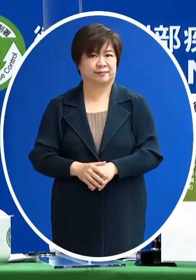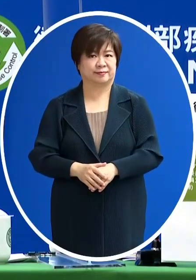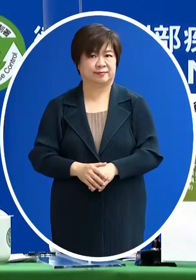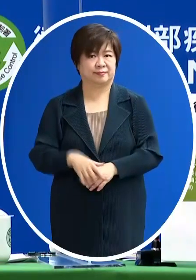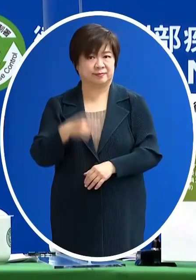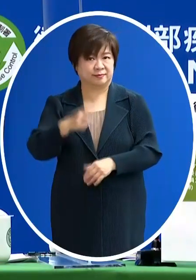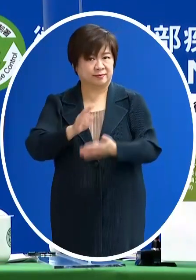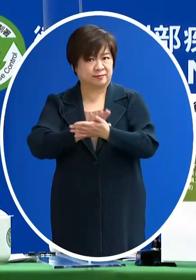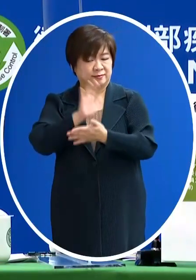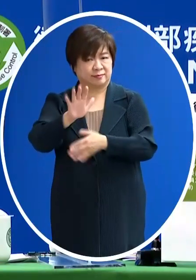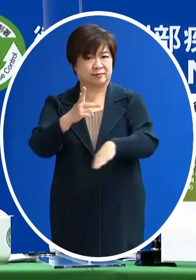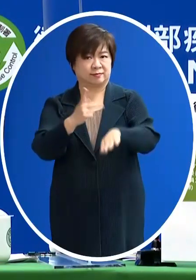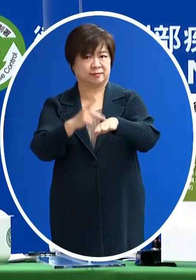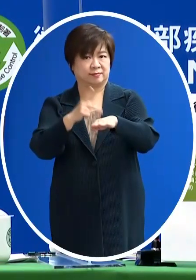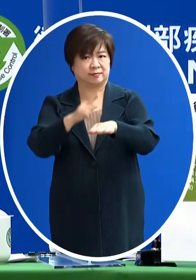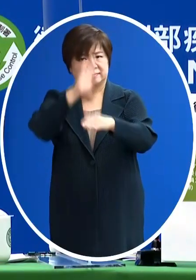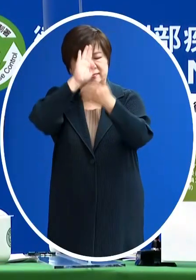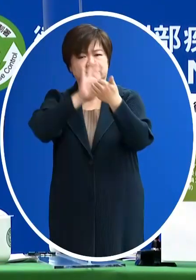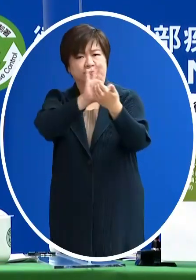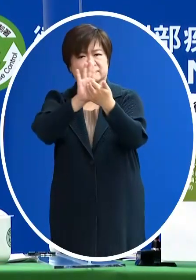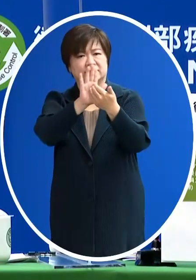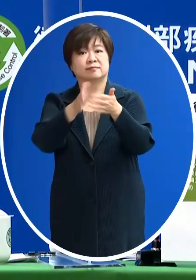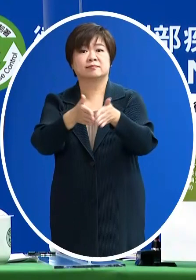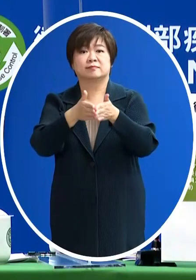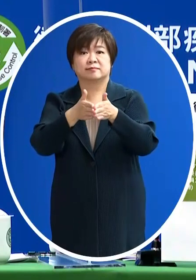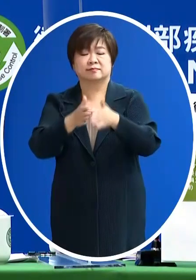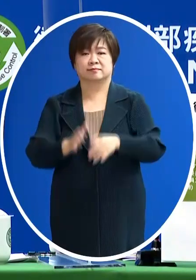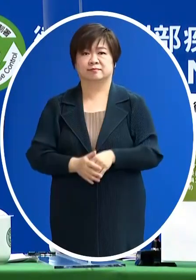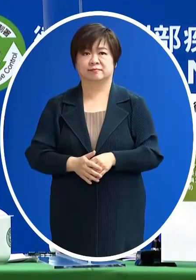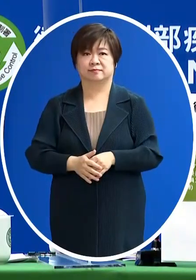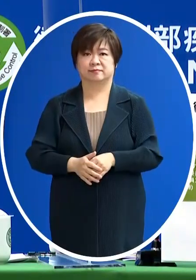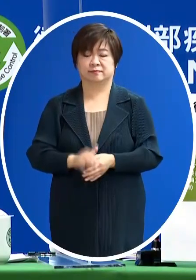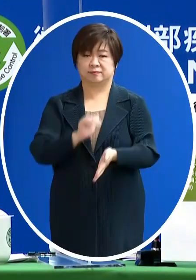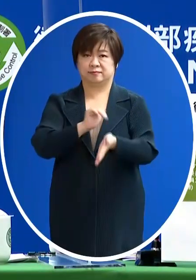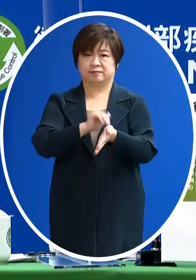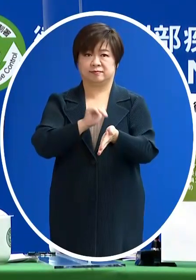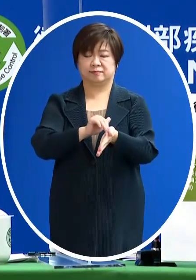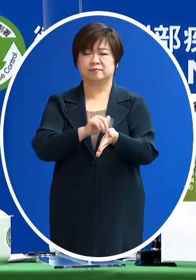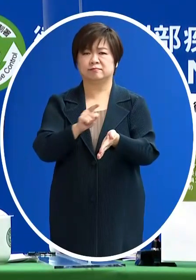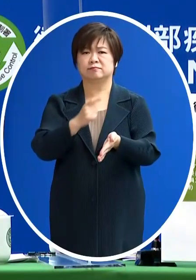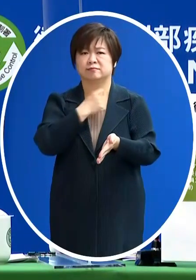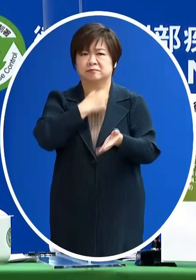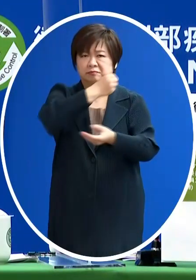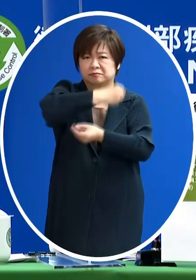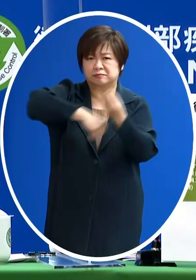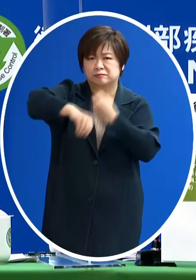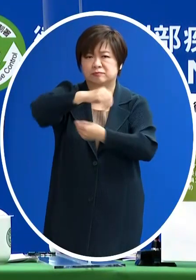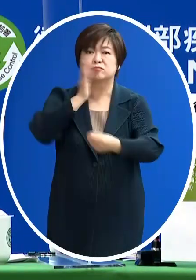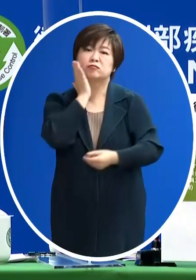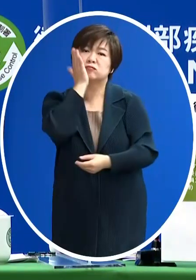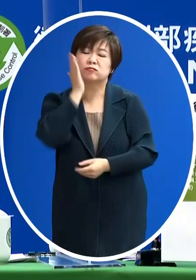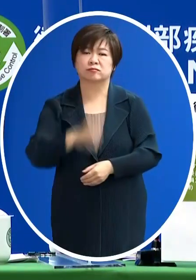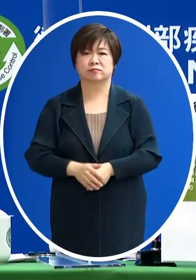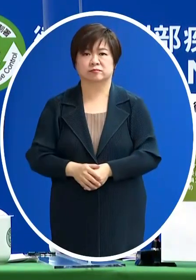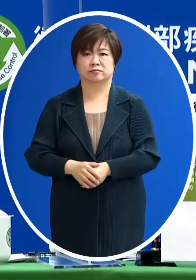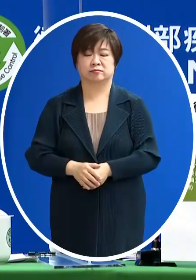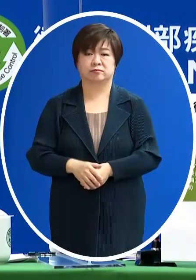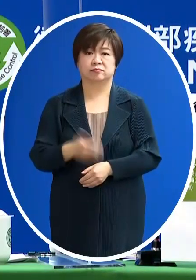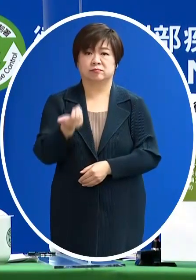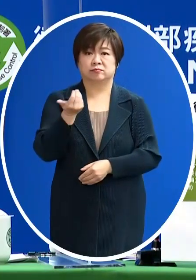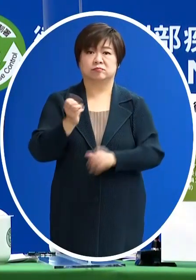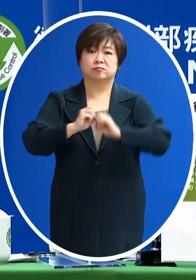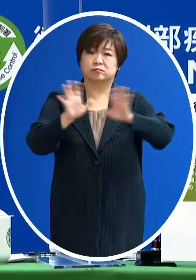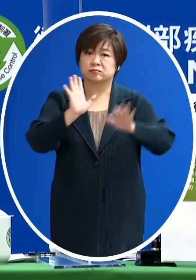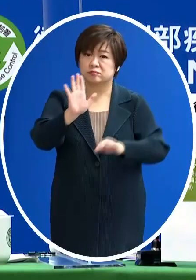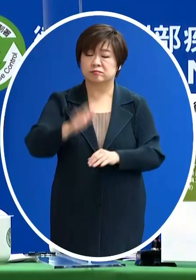上未来要科技防疫，然后在医疗量能的保存，医疗量保存，像刚刚我们就跟大家报